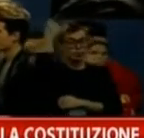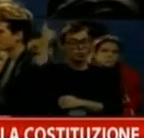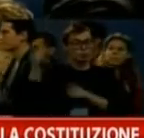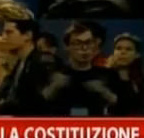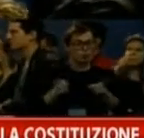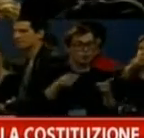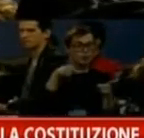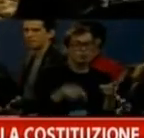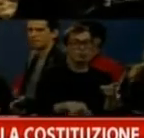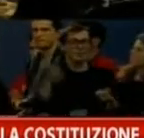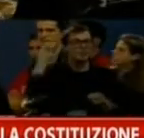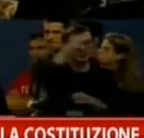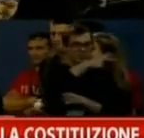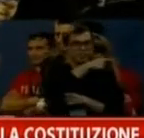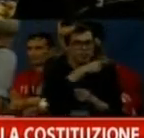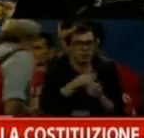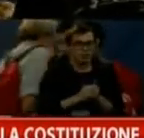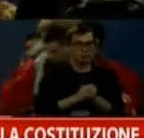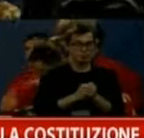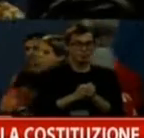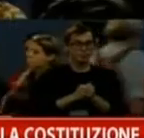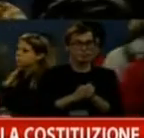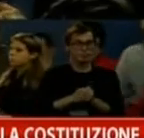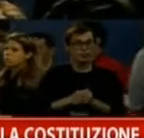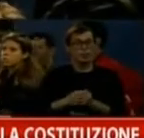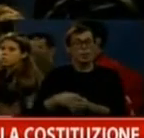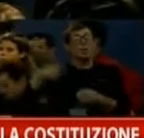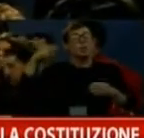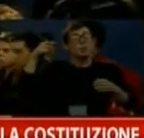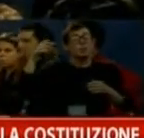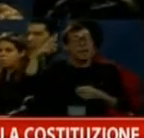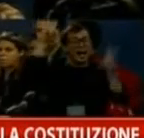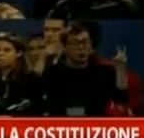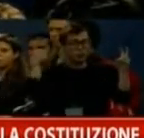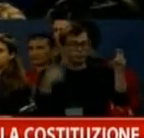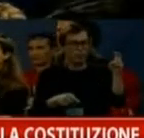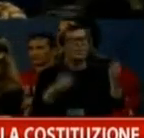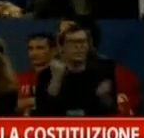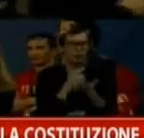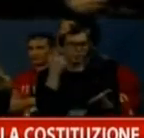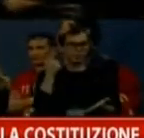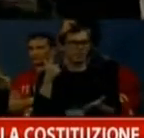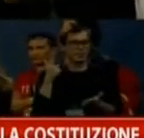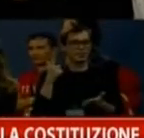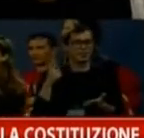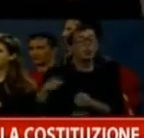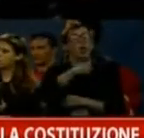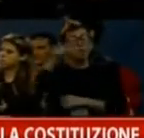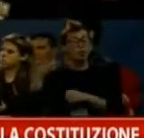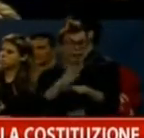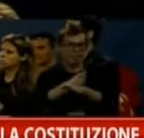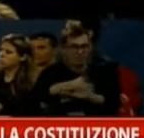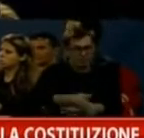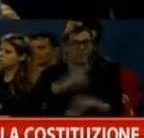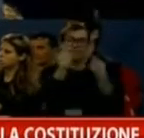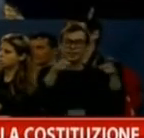molto significativo, molto importante. Avete sentito molte voci diverse, è bene che sia così.